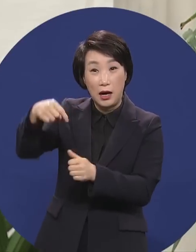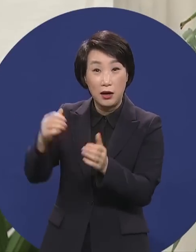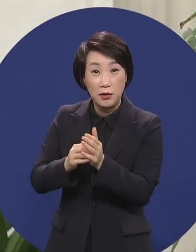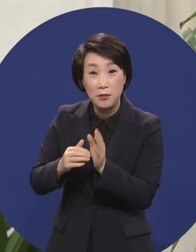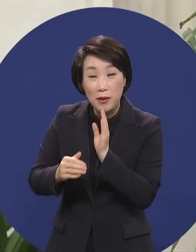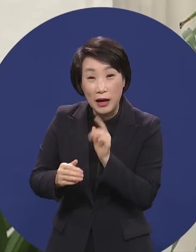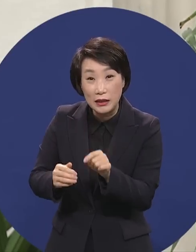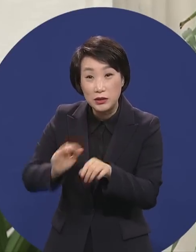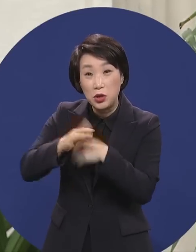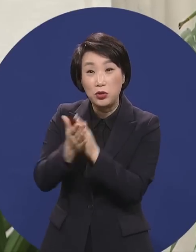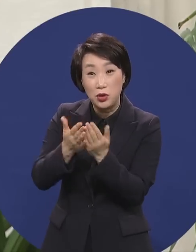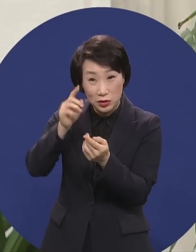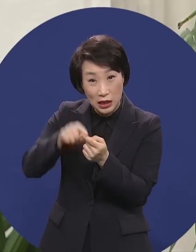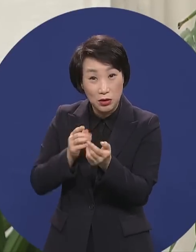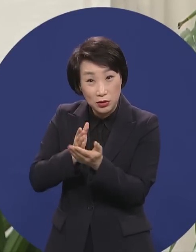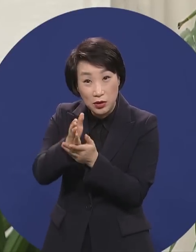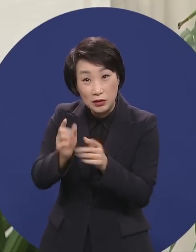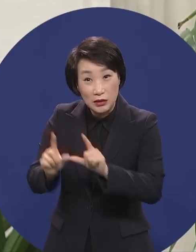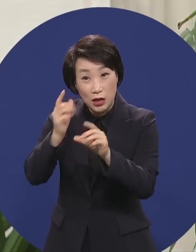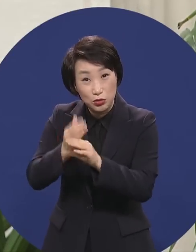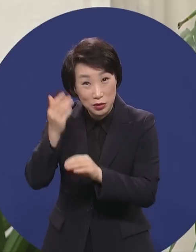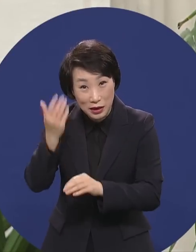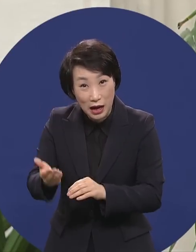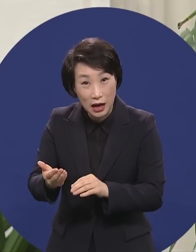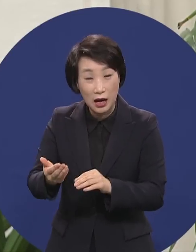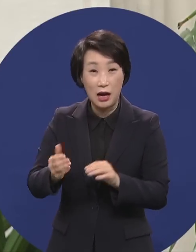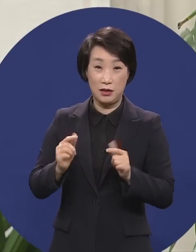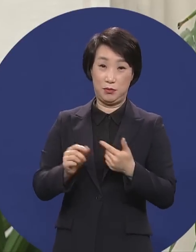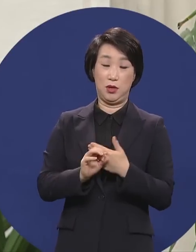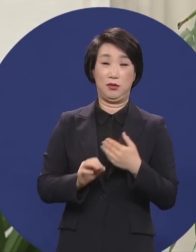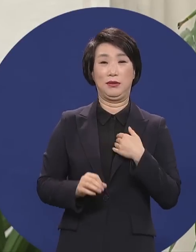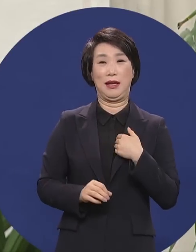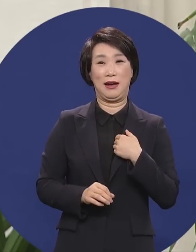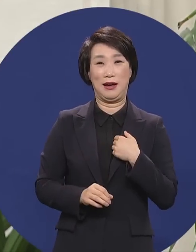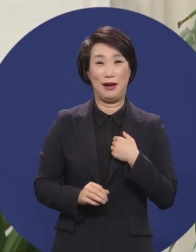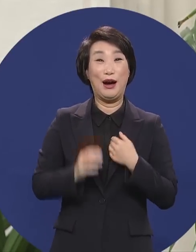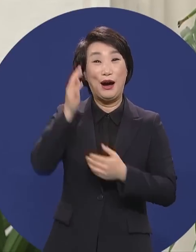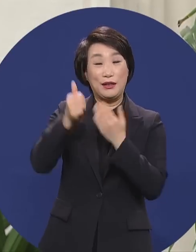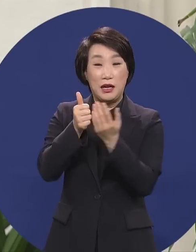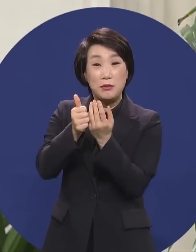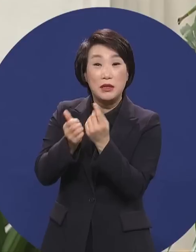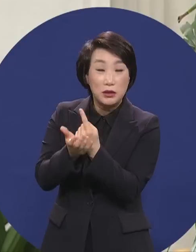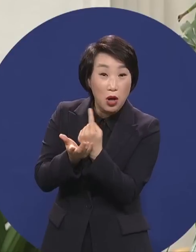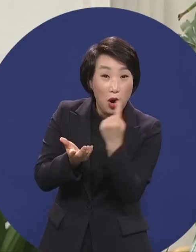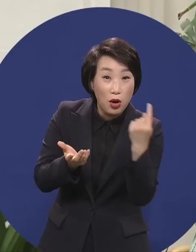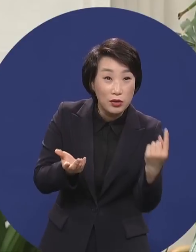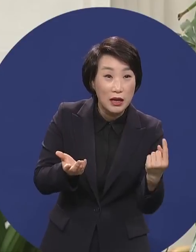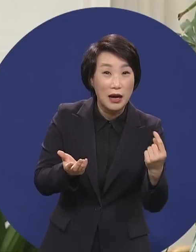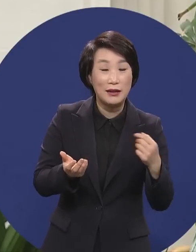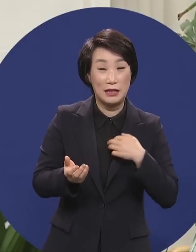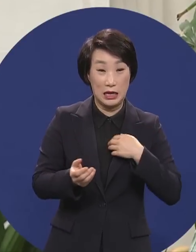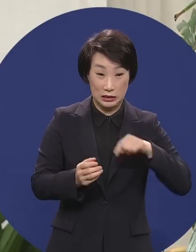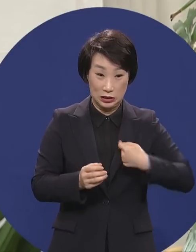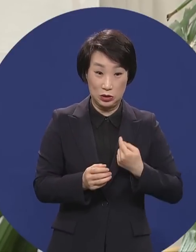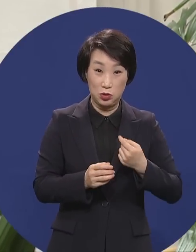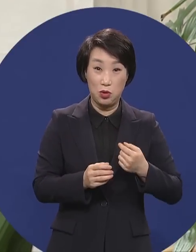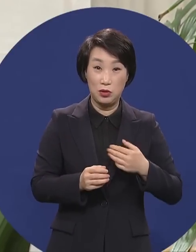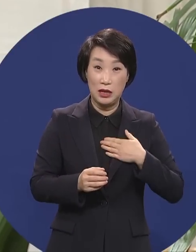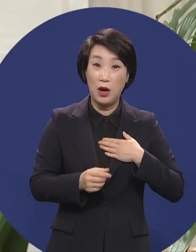말씀하신 그대로 살고 있느냐 내가 하나님을 떠난 내